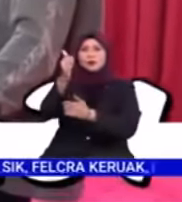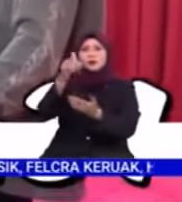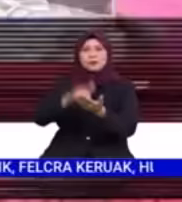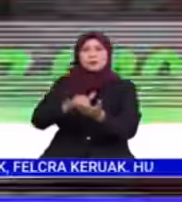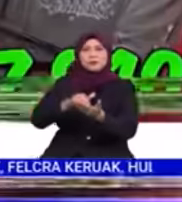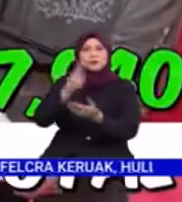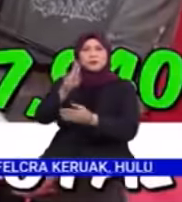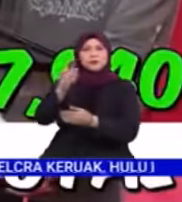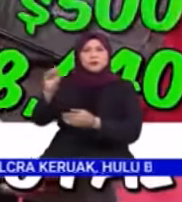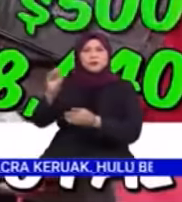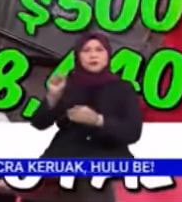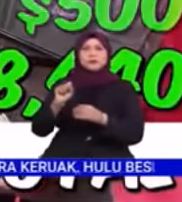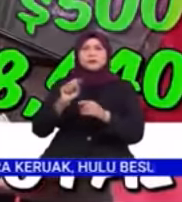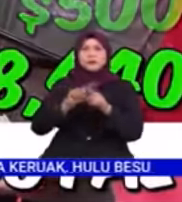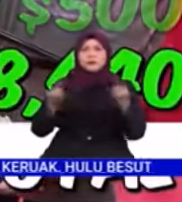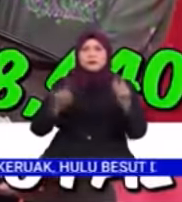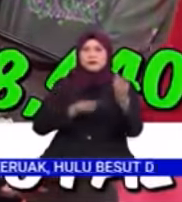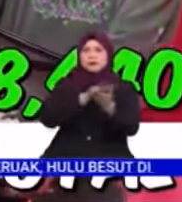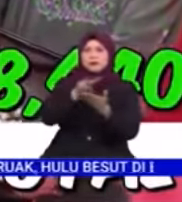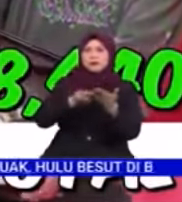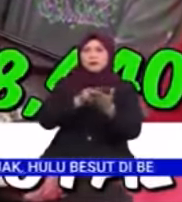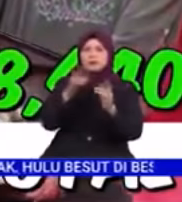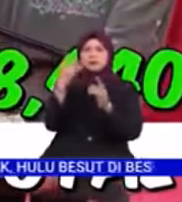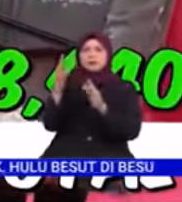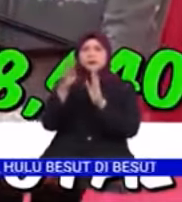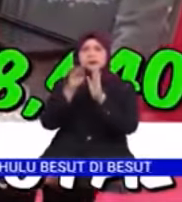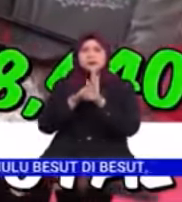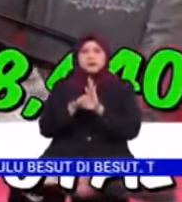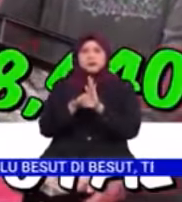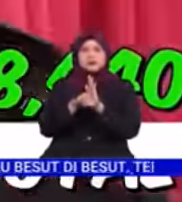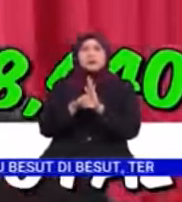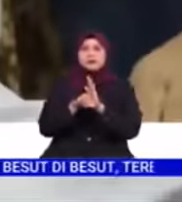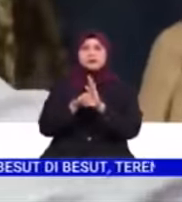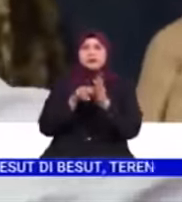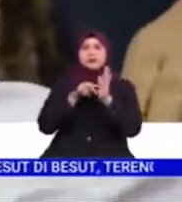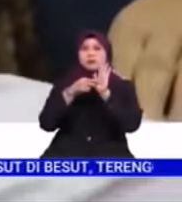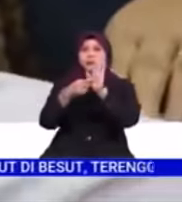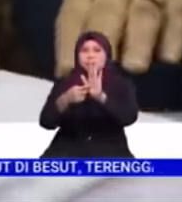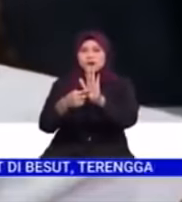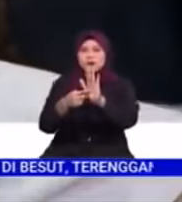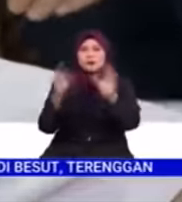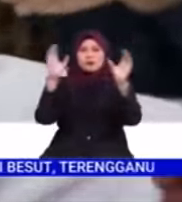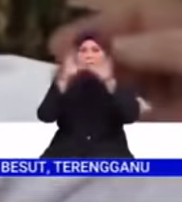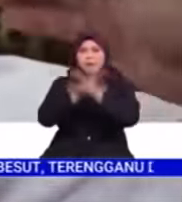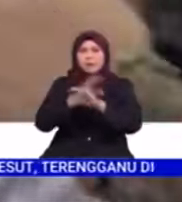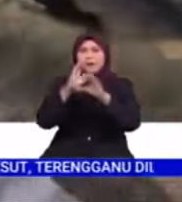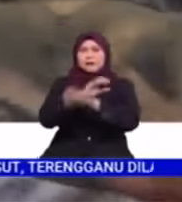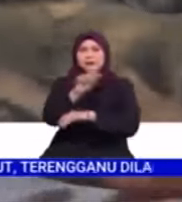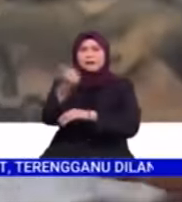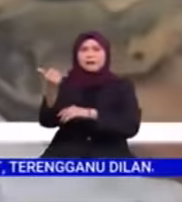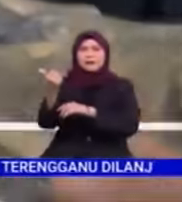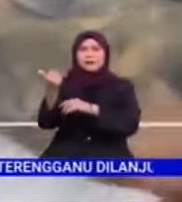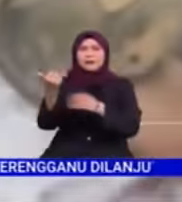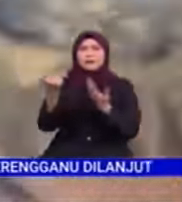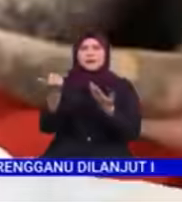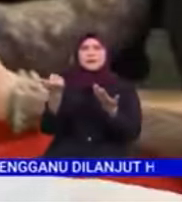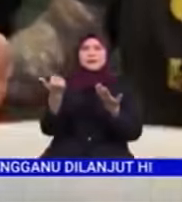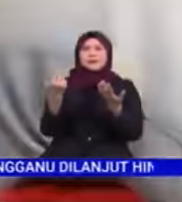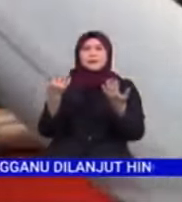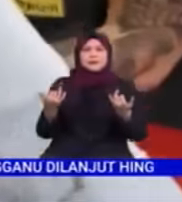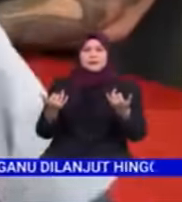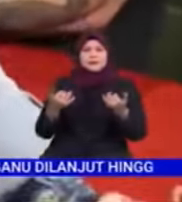$10.000 namun Bible Jurassic Park last-mile itu turut memaparkan beberapa cabaran yang lain dan rata-rata